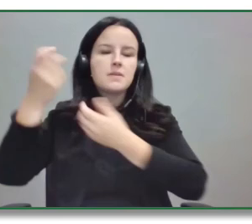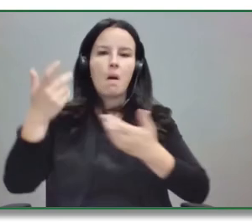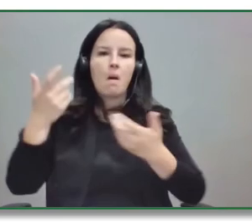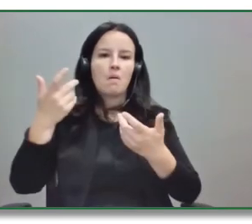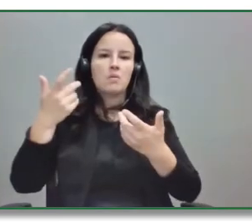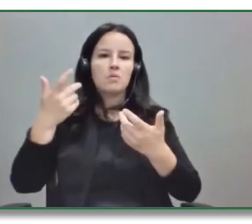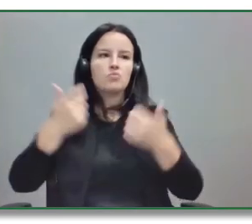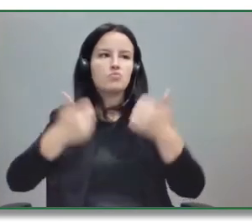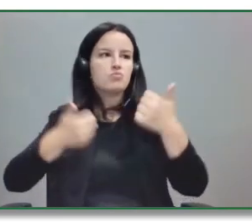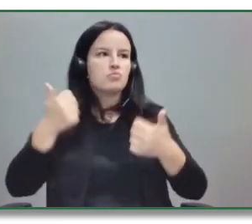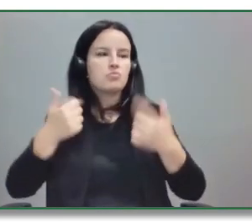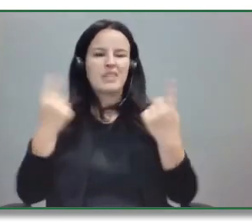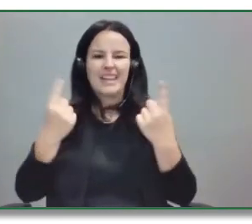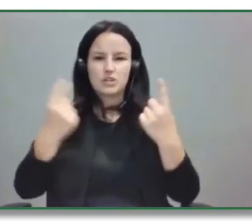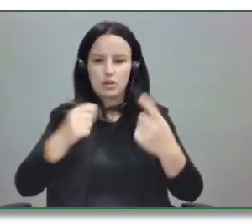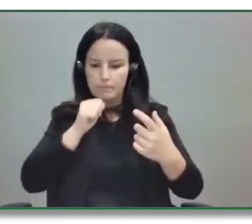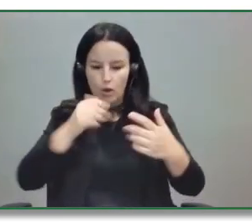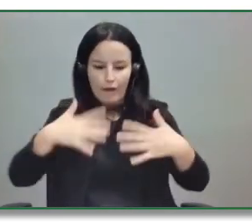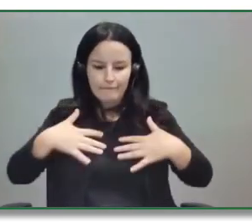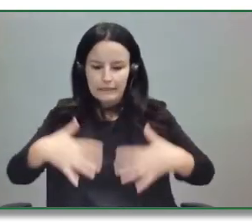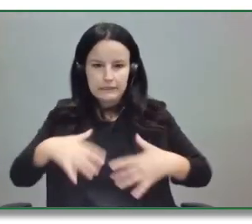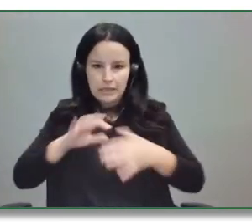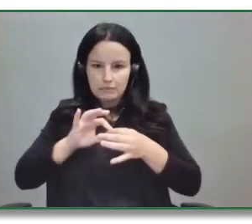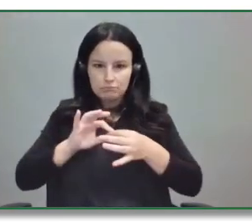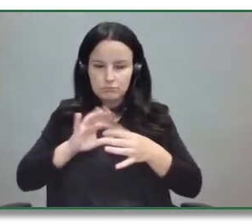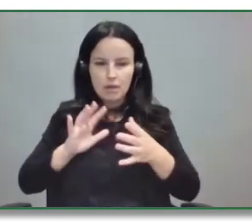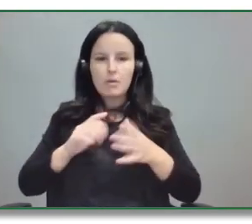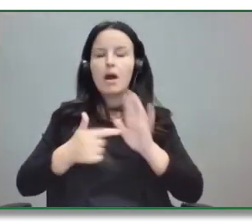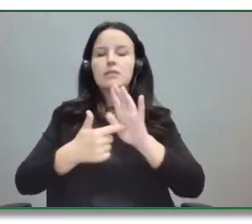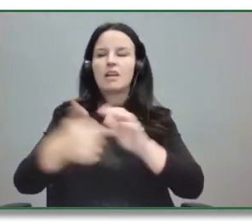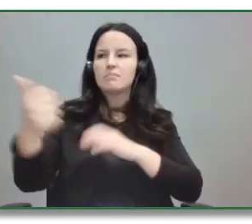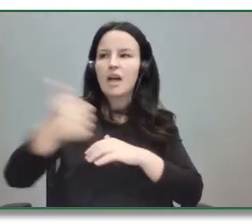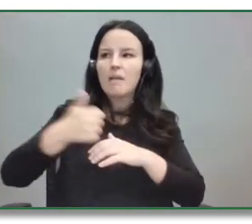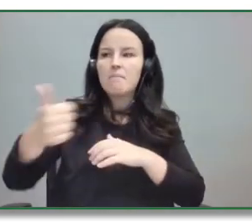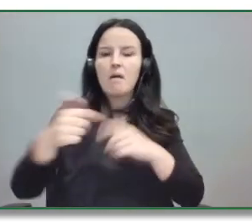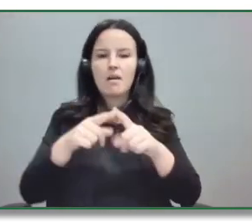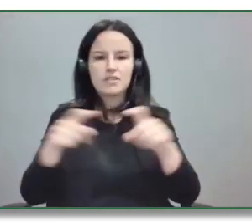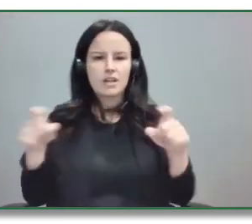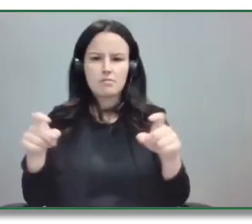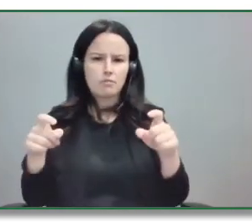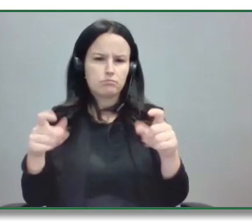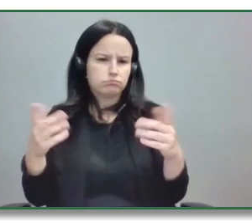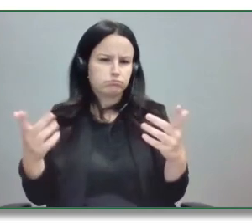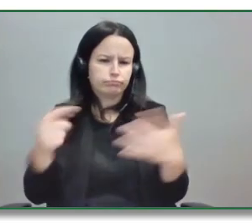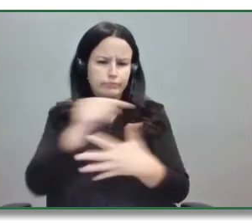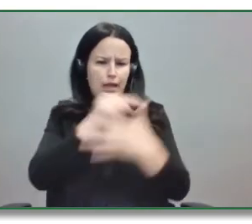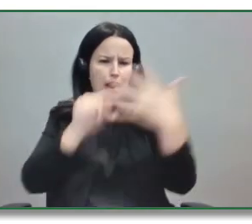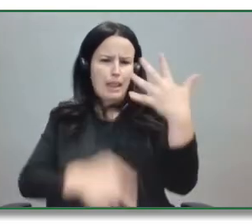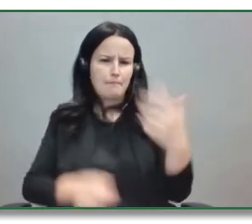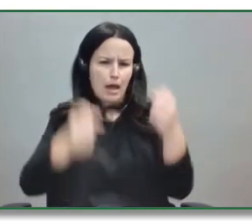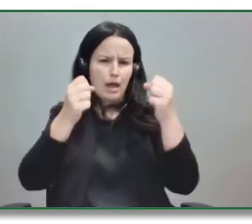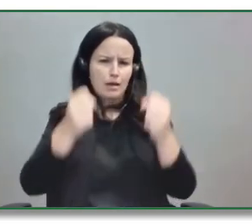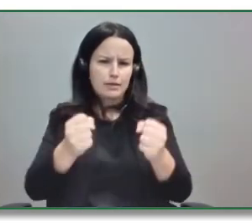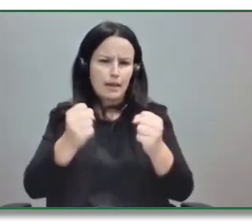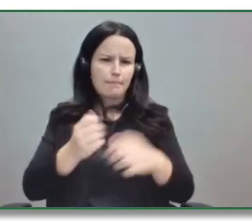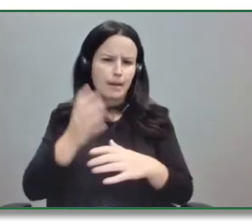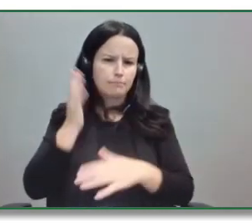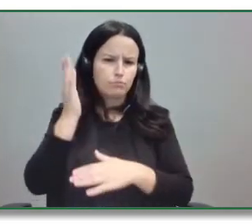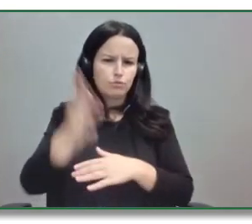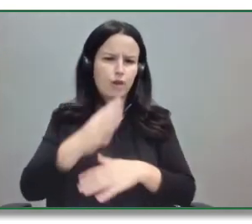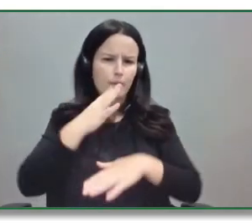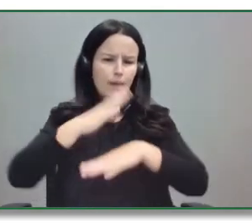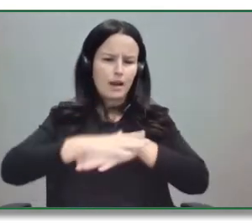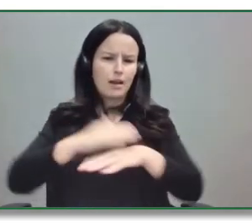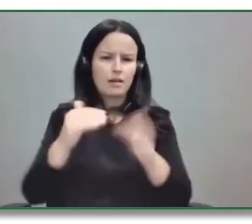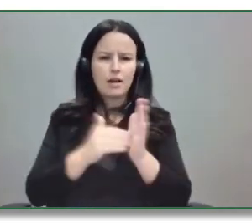physiques, le transport, tout cela, ce sont des éléments dont on va parler dans notre discussion en panel